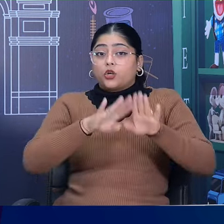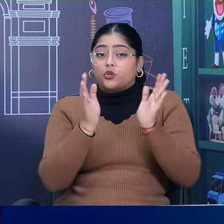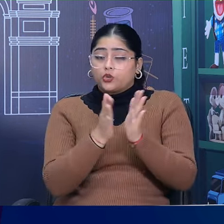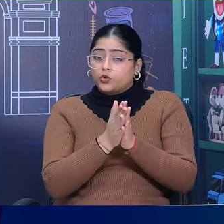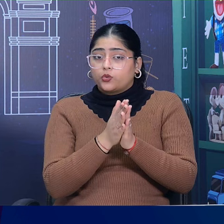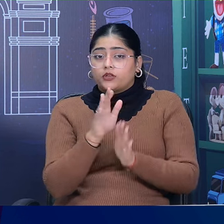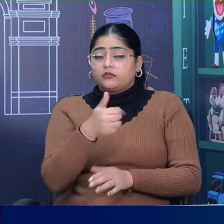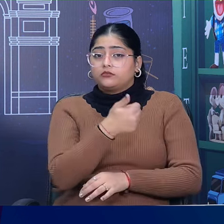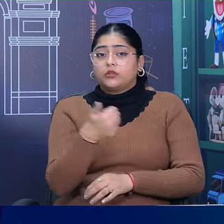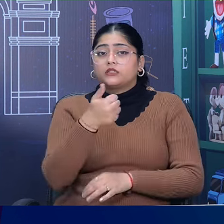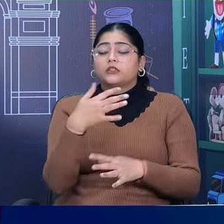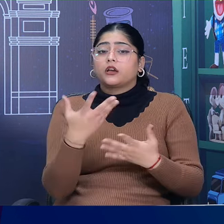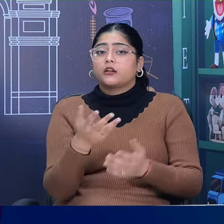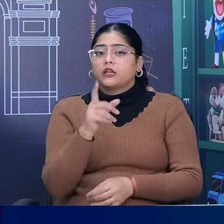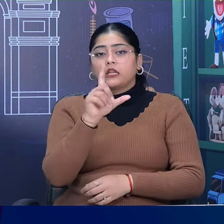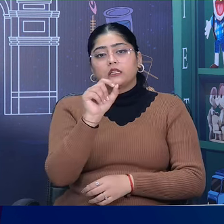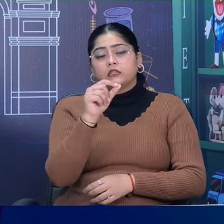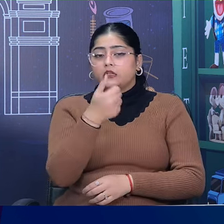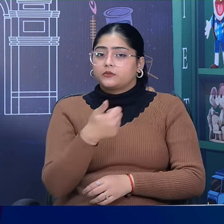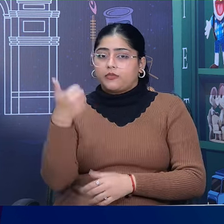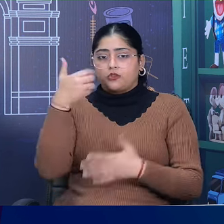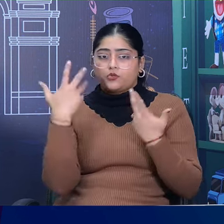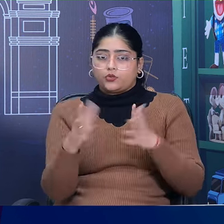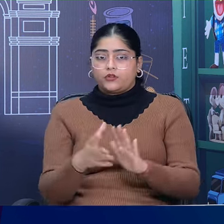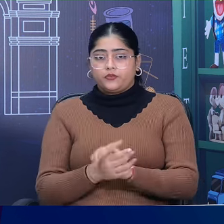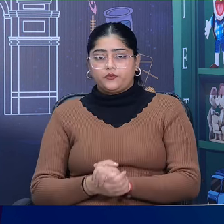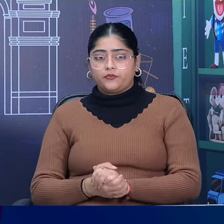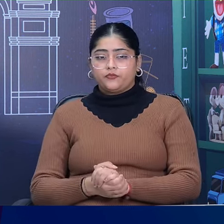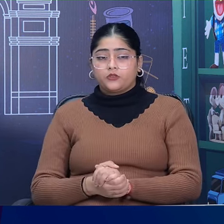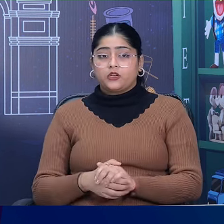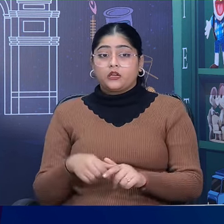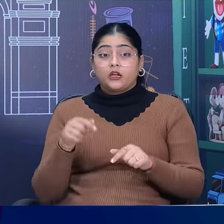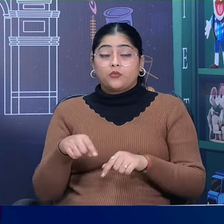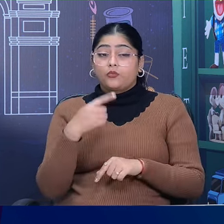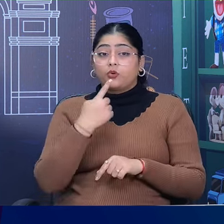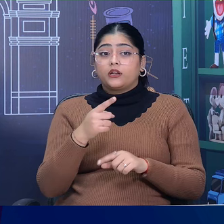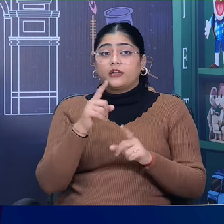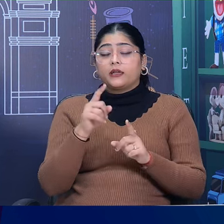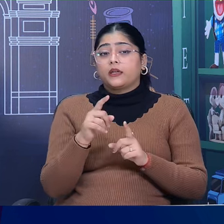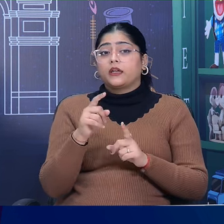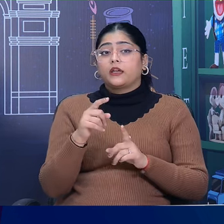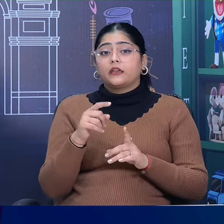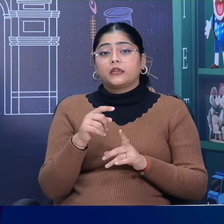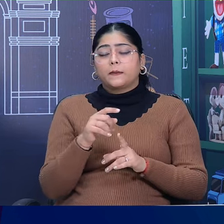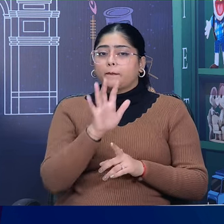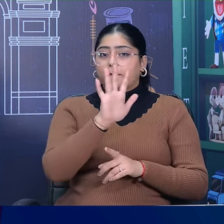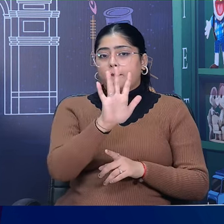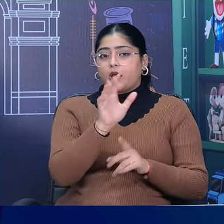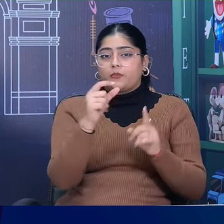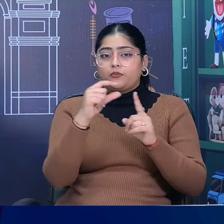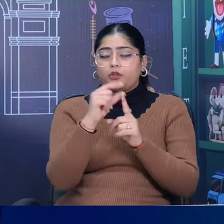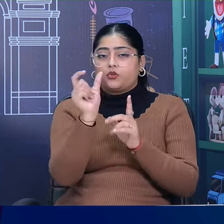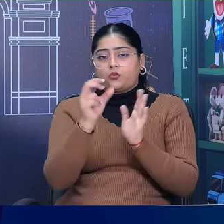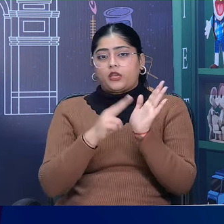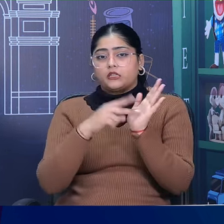यहां पर तो अभी अ 10 पंच हो गए ठीक है ठीक है अब देखिए नाम पंच कहला रहे हैं लेकिन हमने 10 पंचों को चुना अब ये 10 पंच